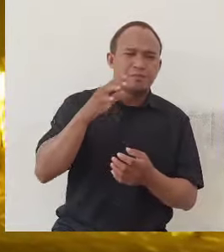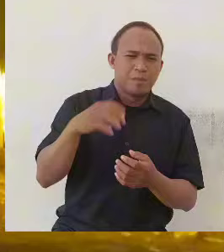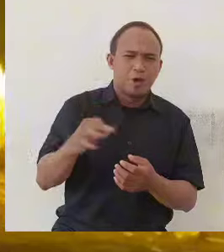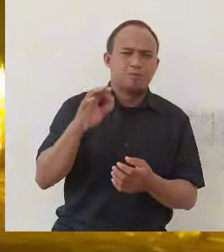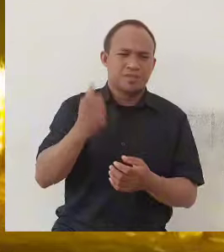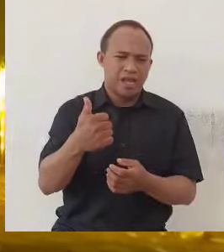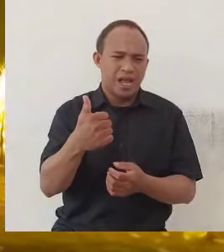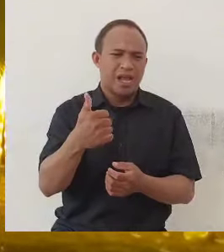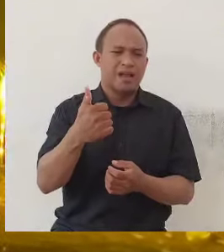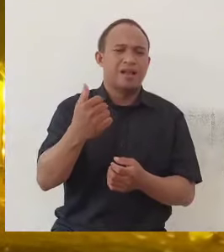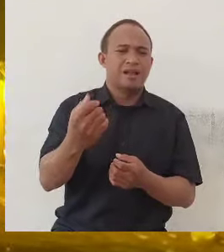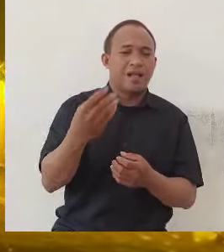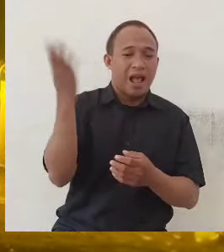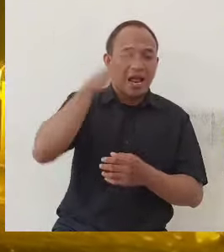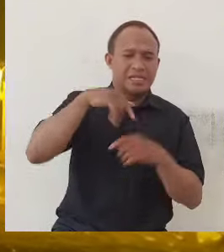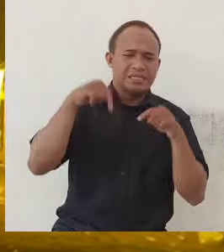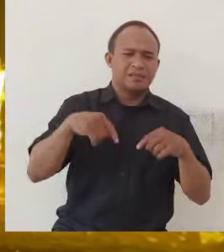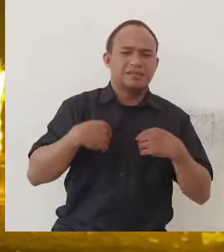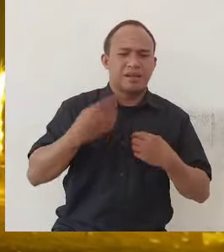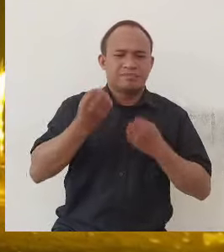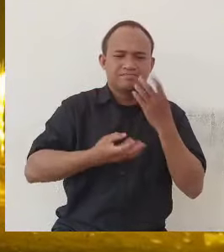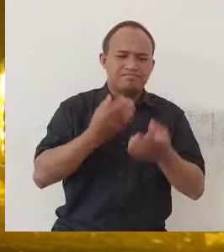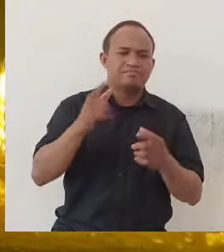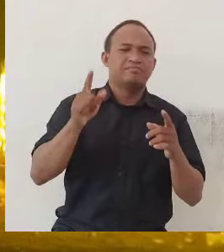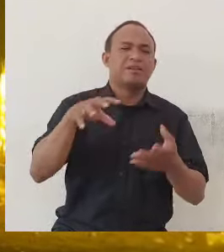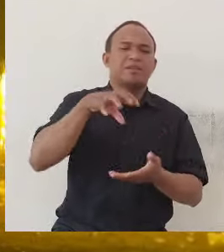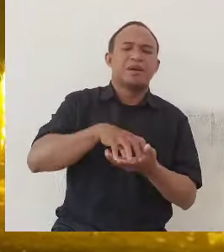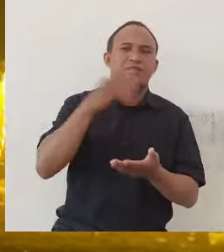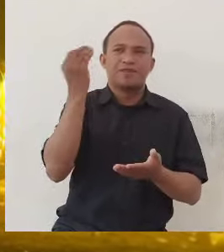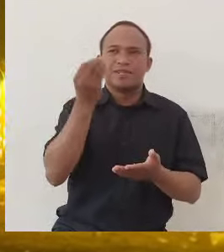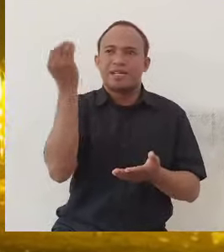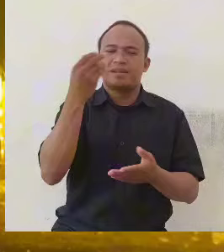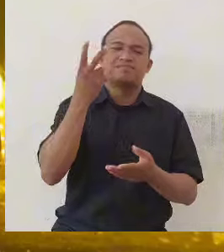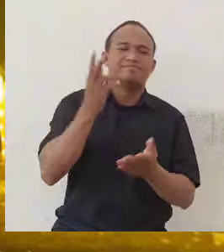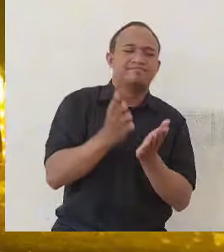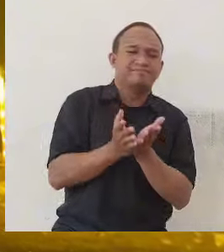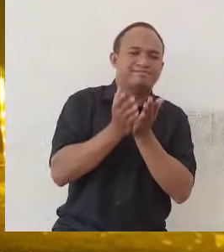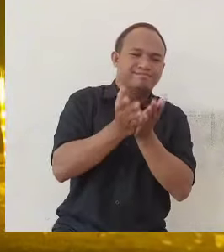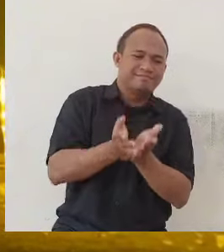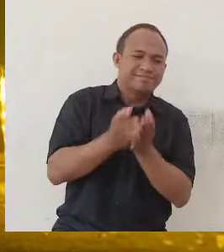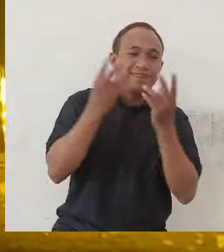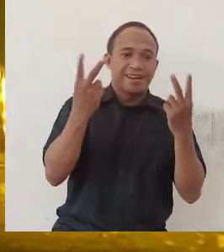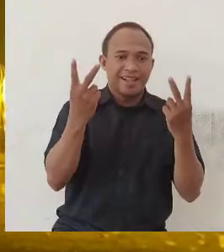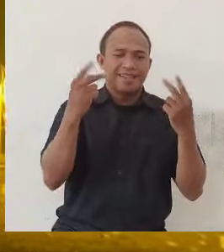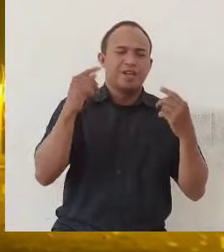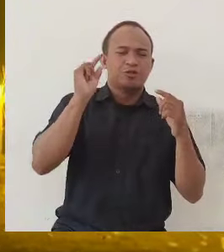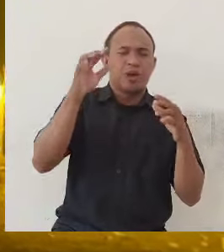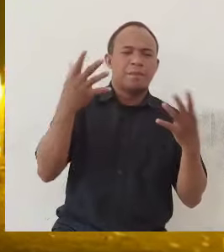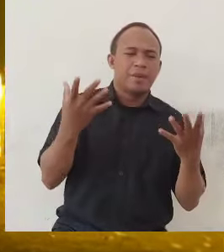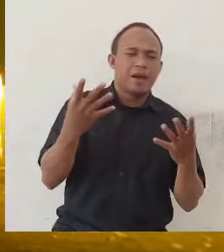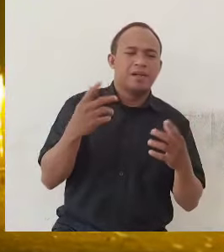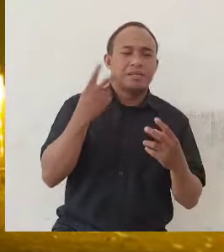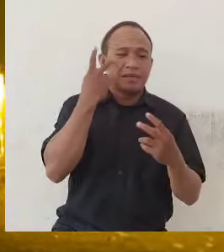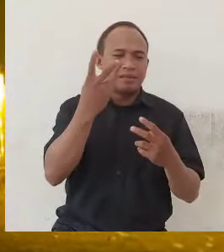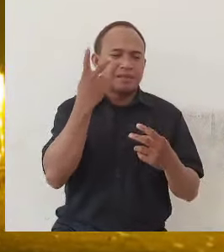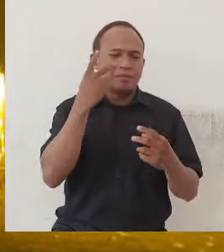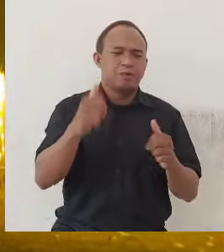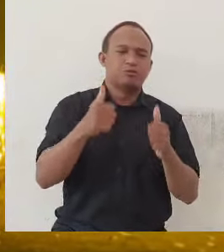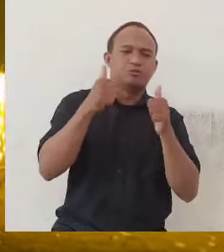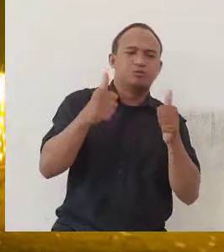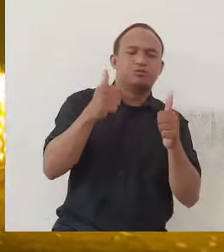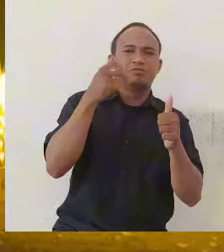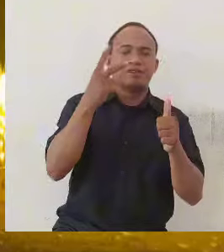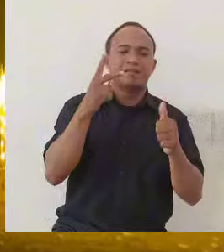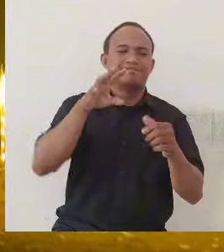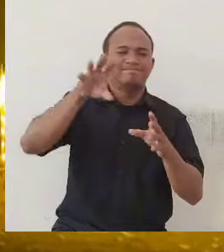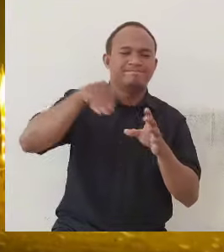juga baru bisa dibilang. Benar, ini kita sekarang berada di Danau Perintis. Tepatnya untuk saat ini Danau Perintis itu udah kelihatan bagus banget